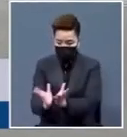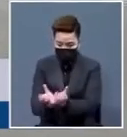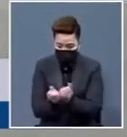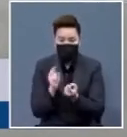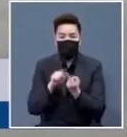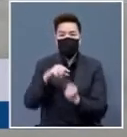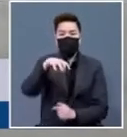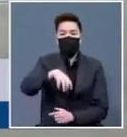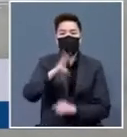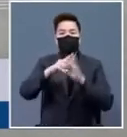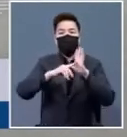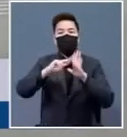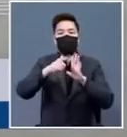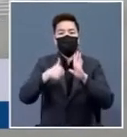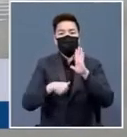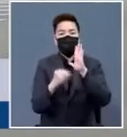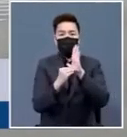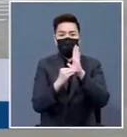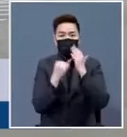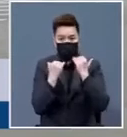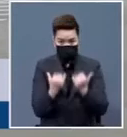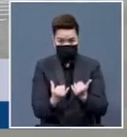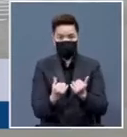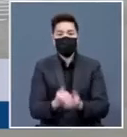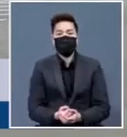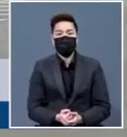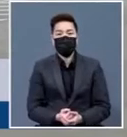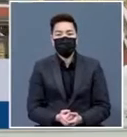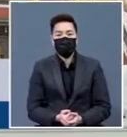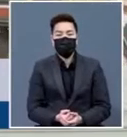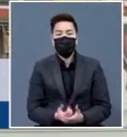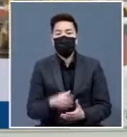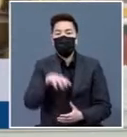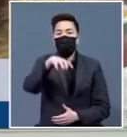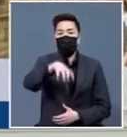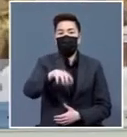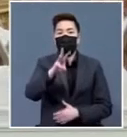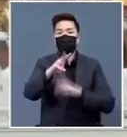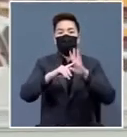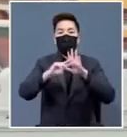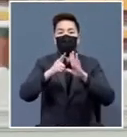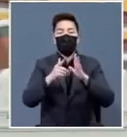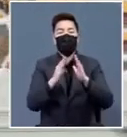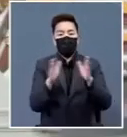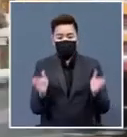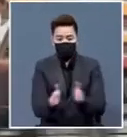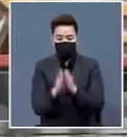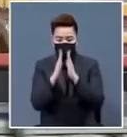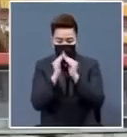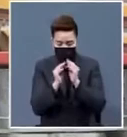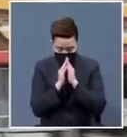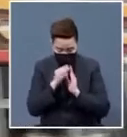ณพระบรมมหาราชวังเขตพระนครกรุงเทพมหานครค่ะสำหรับพระบรมมหาราชวังและวัดพระศรีรัตนศาสดาราม